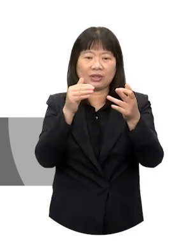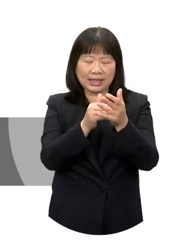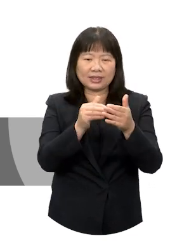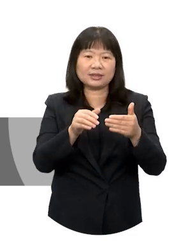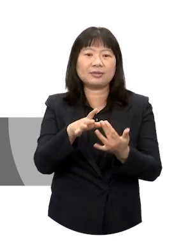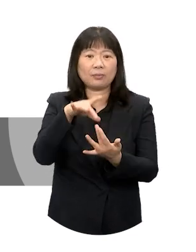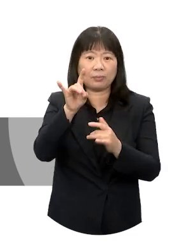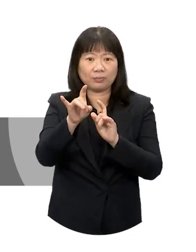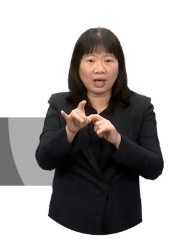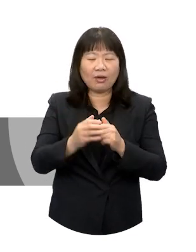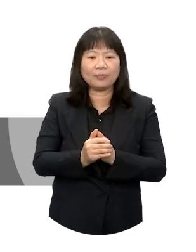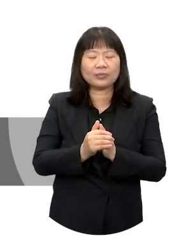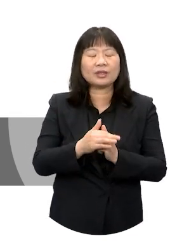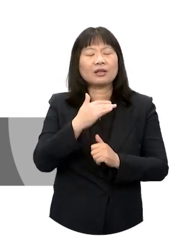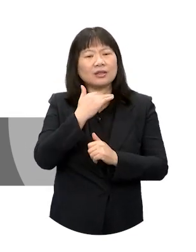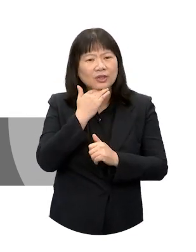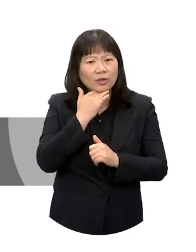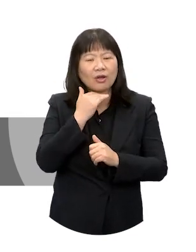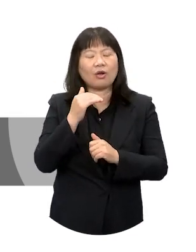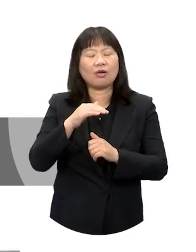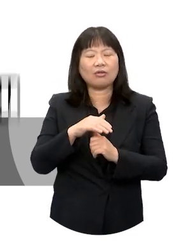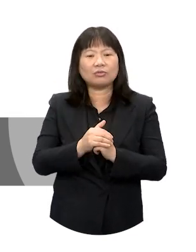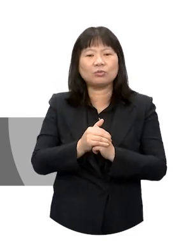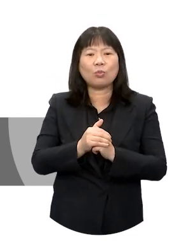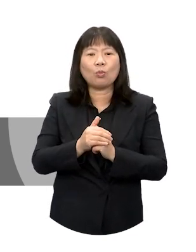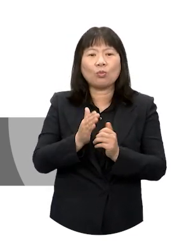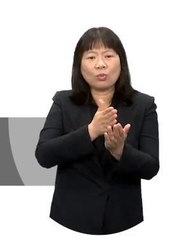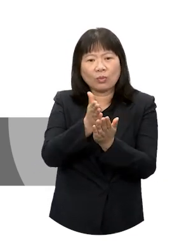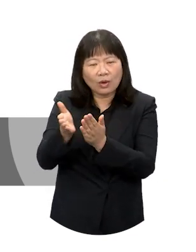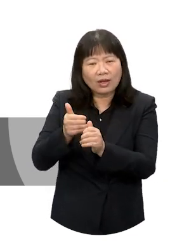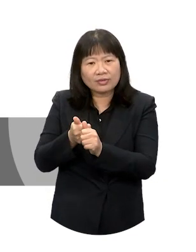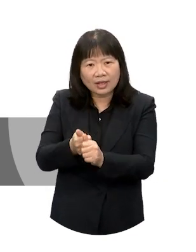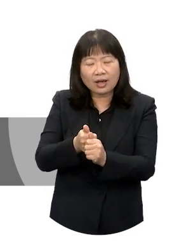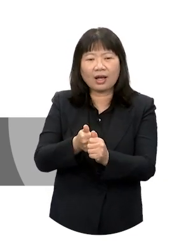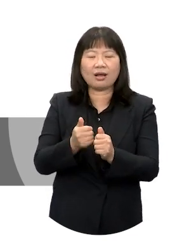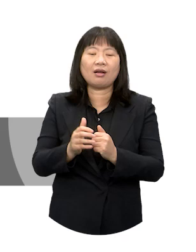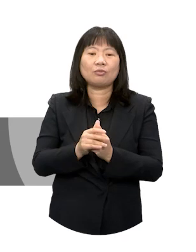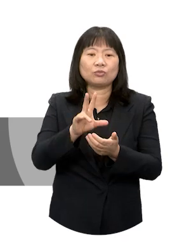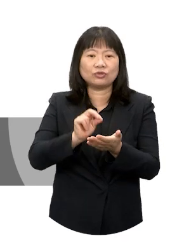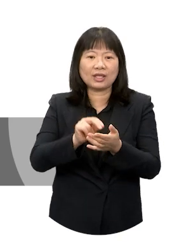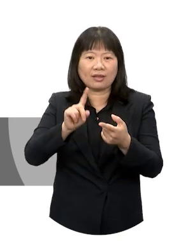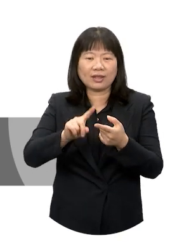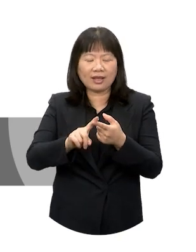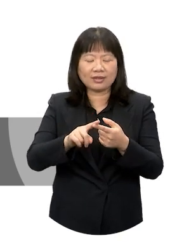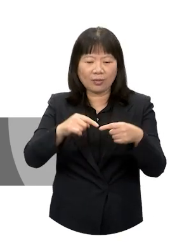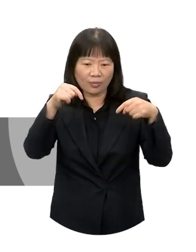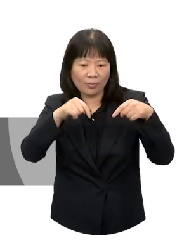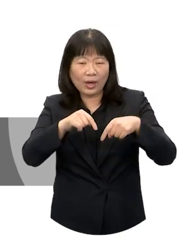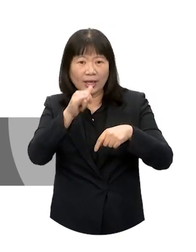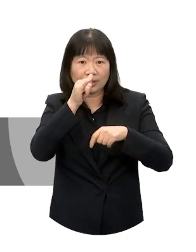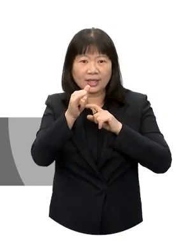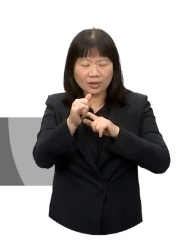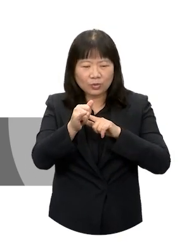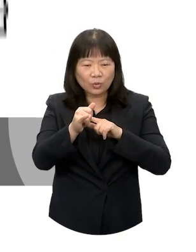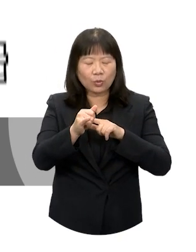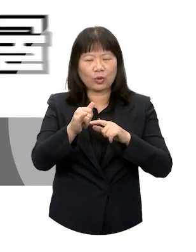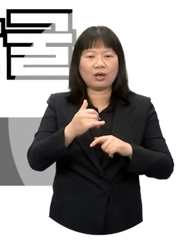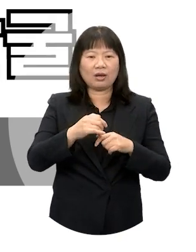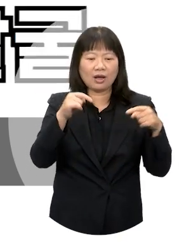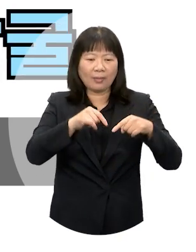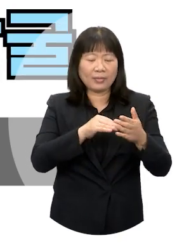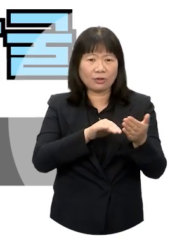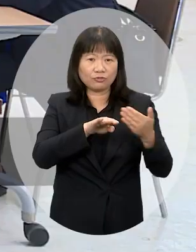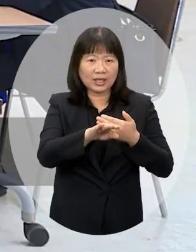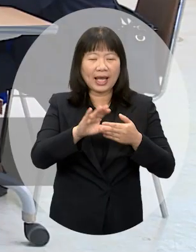주체가 되어 연령, 성별, 위상별로 도시의 생활 속 의제를 공론화하고 수개 과정을 거쳐 안양시 의제로